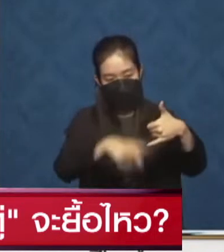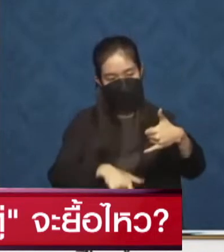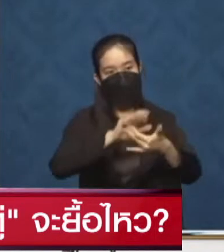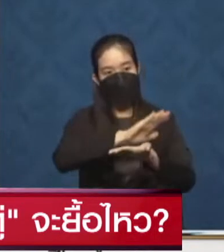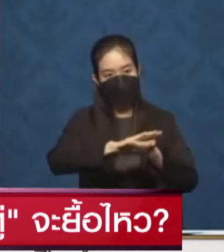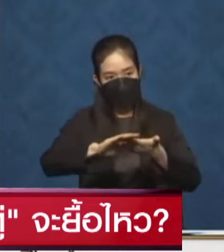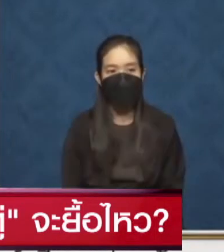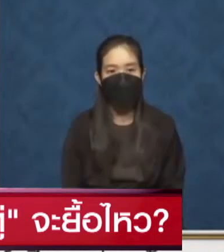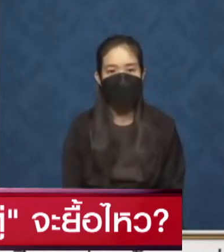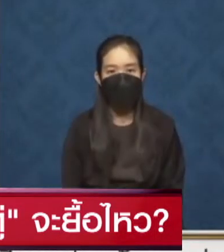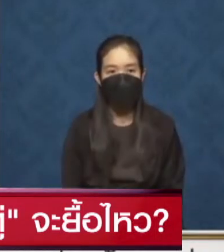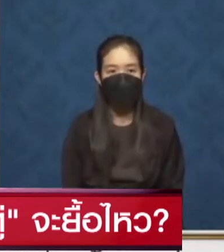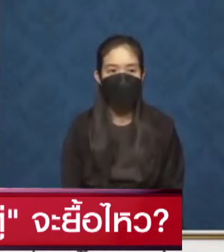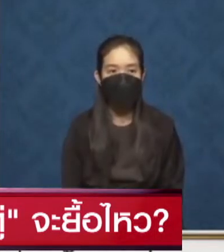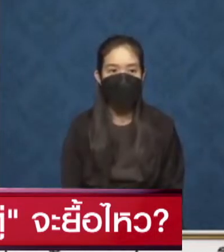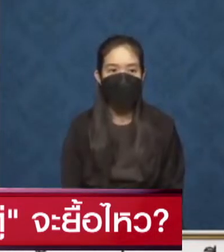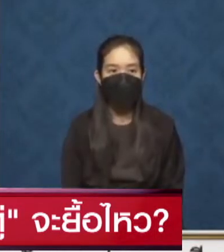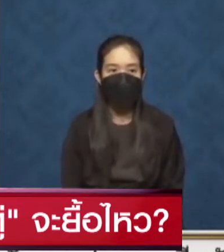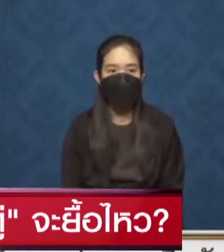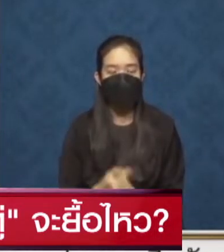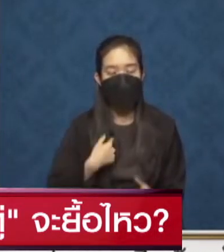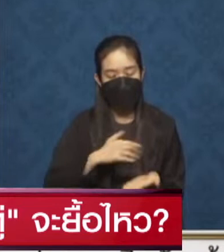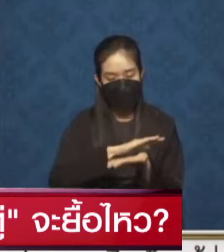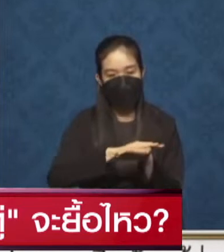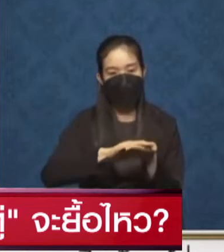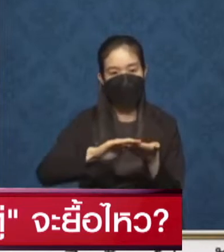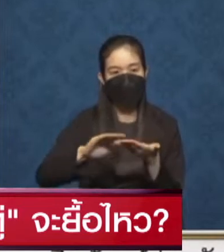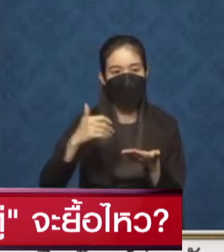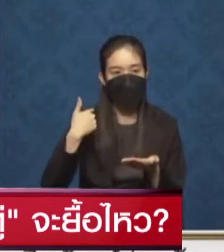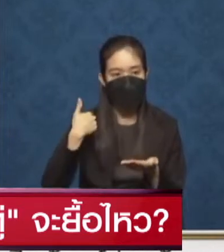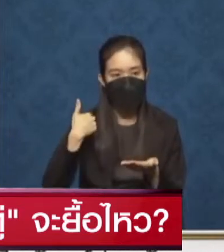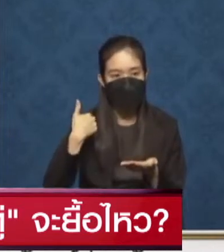นั้นครับ เอาแบบมีมารยาทหน่อยในสภา